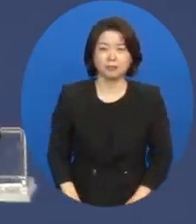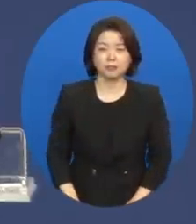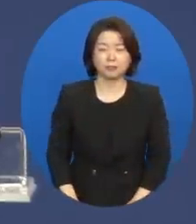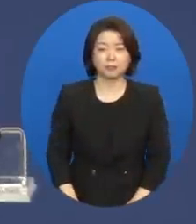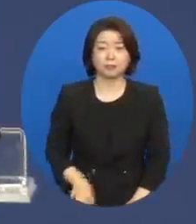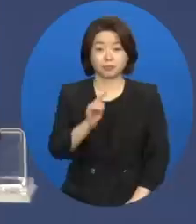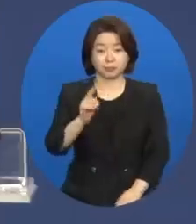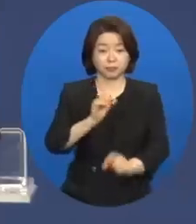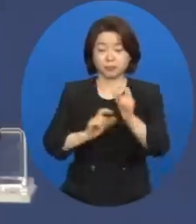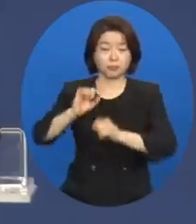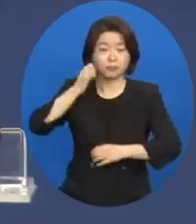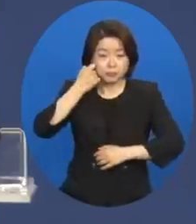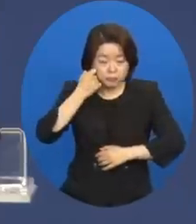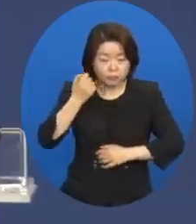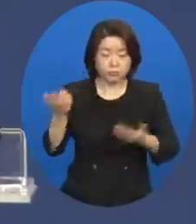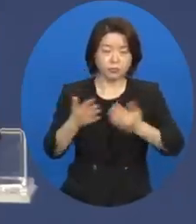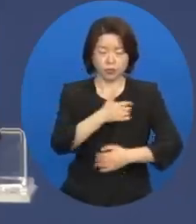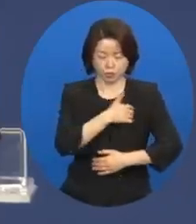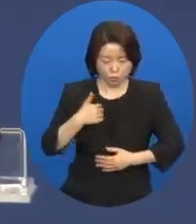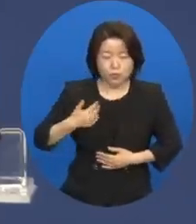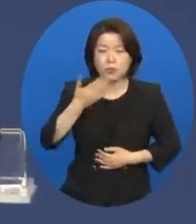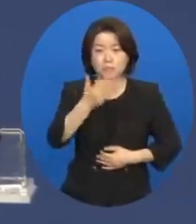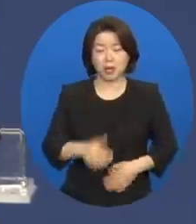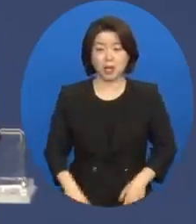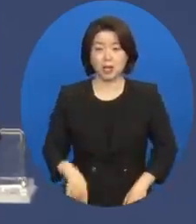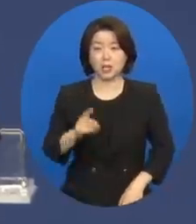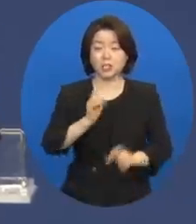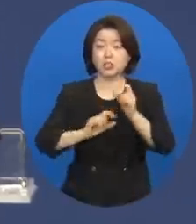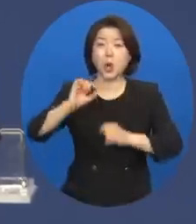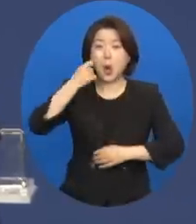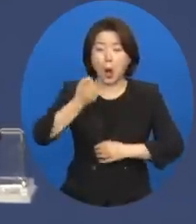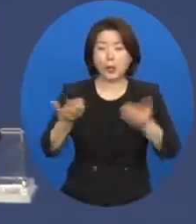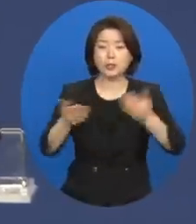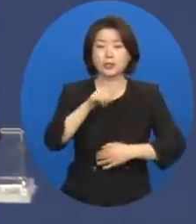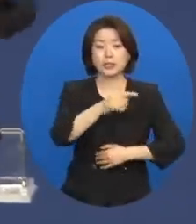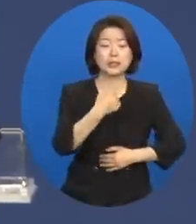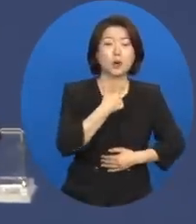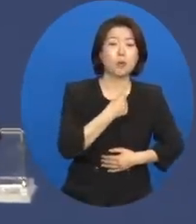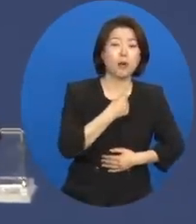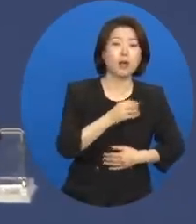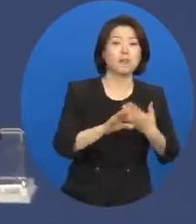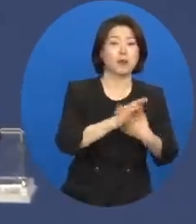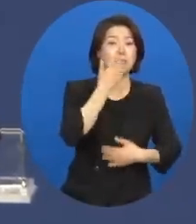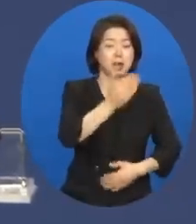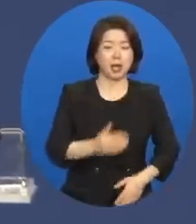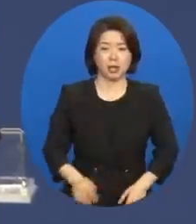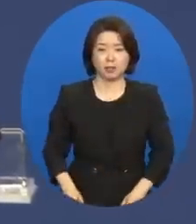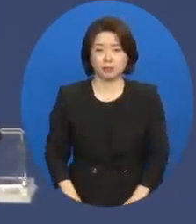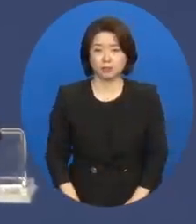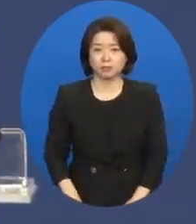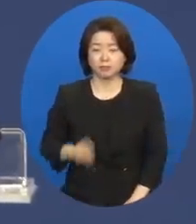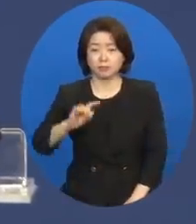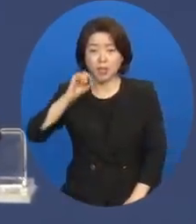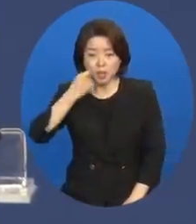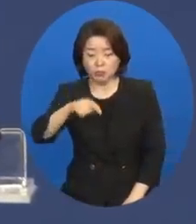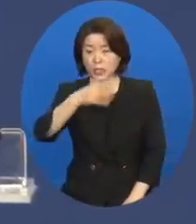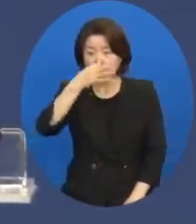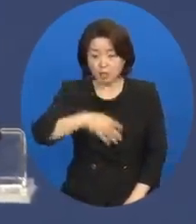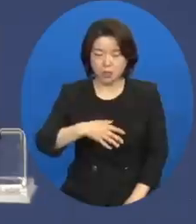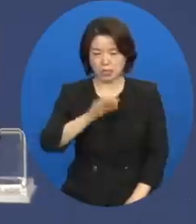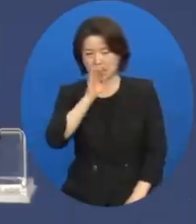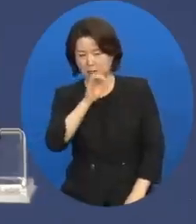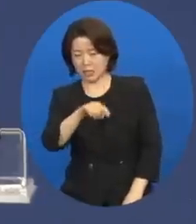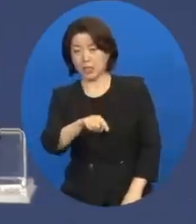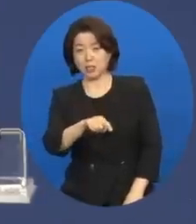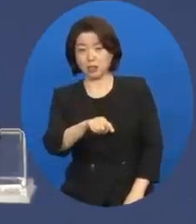너는 더 어려운 일도 충분히 하니까, 넌 더 어려운 일도 네가 원하면 하니까. 그런데 이건 어렵다, 이건 힘들다, 못한다 이